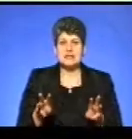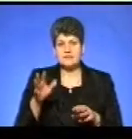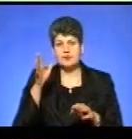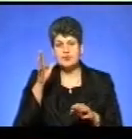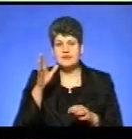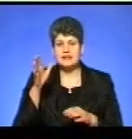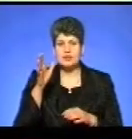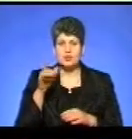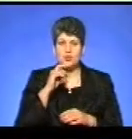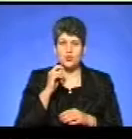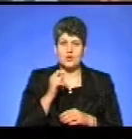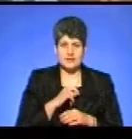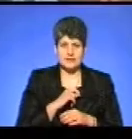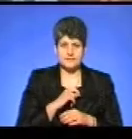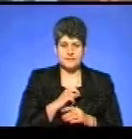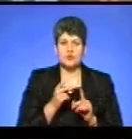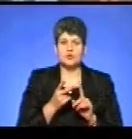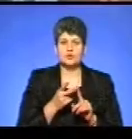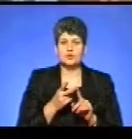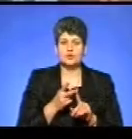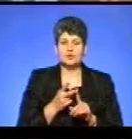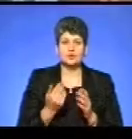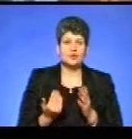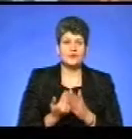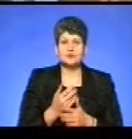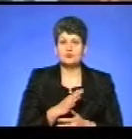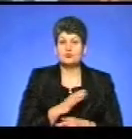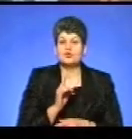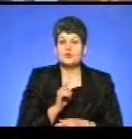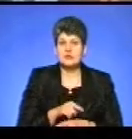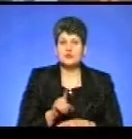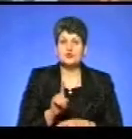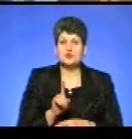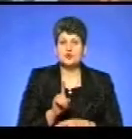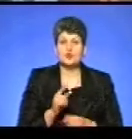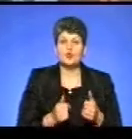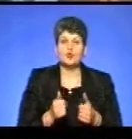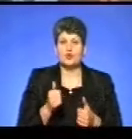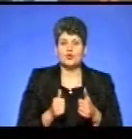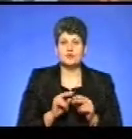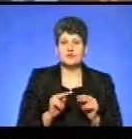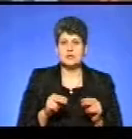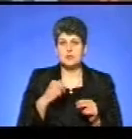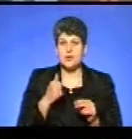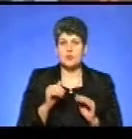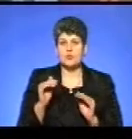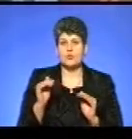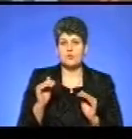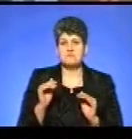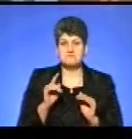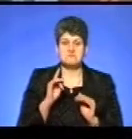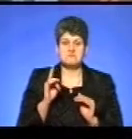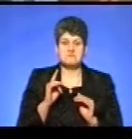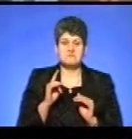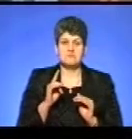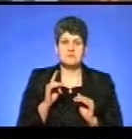і науки України. Другою новацією стало те, що конкурс «Вчитель року» молодшає, оскільки